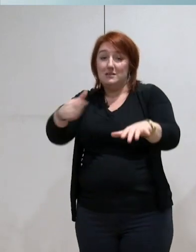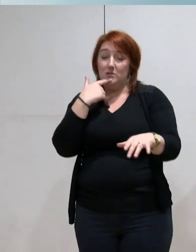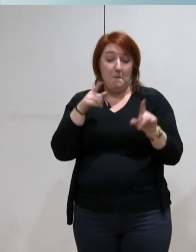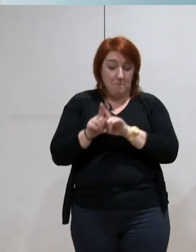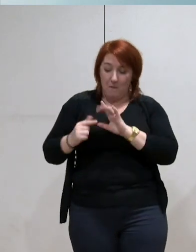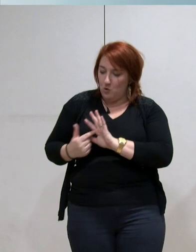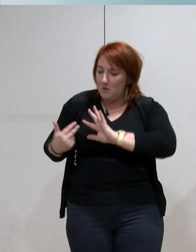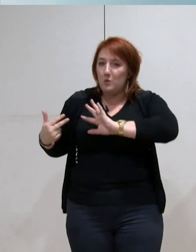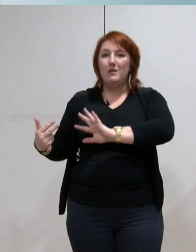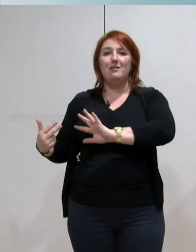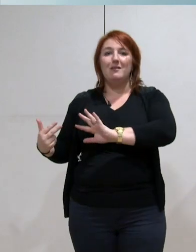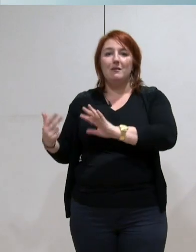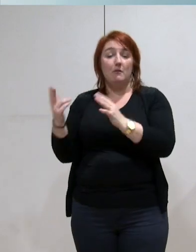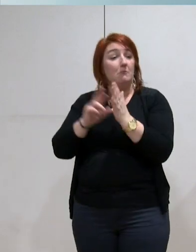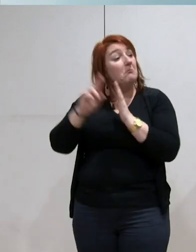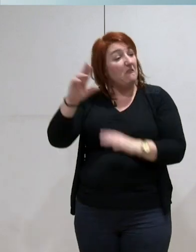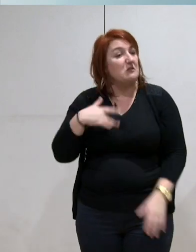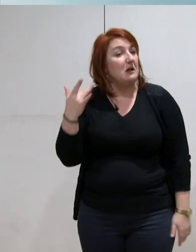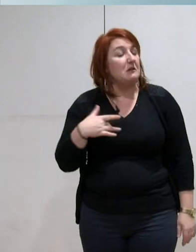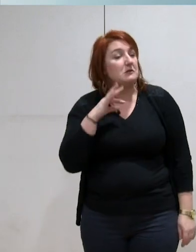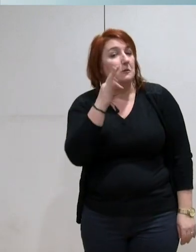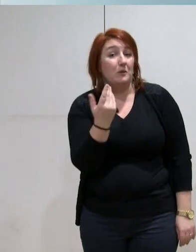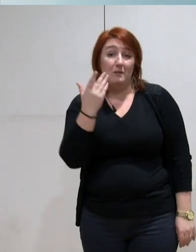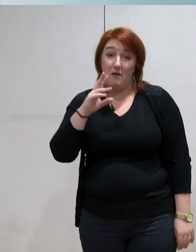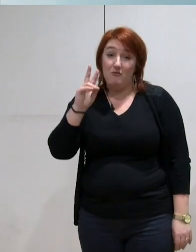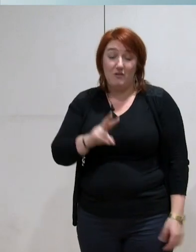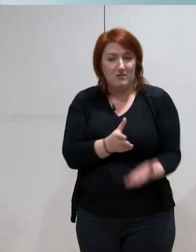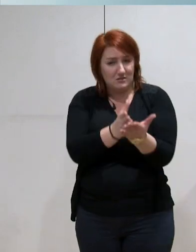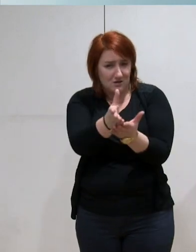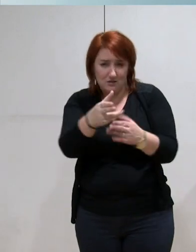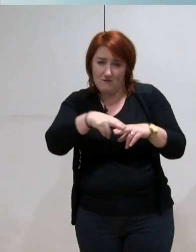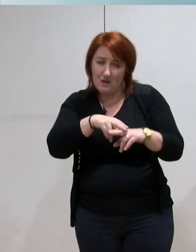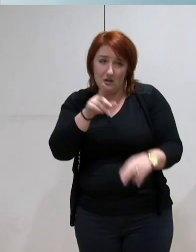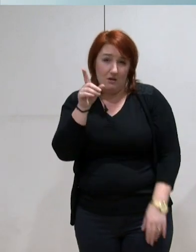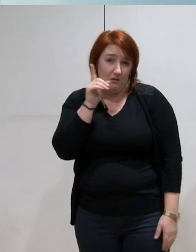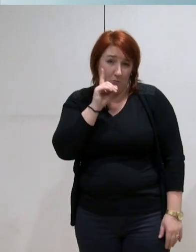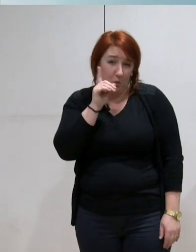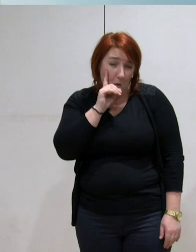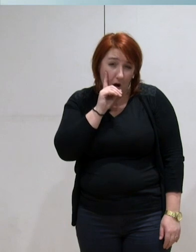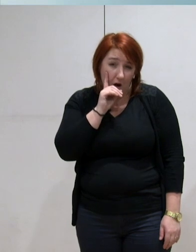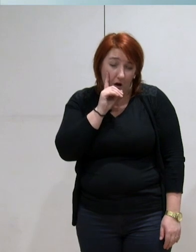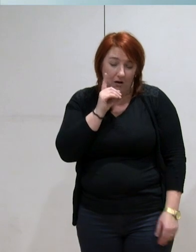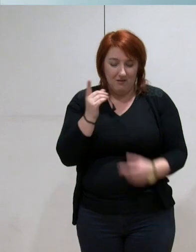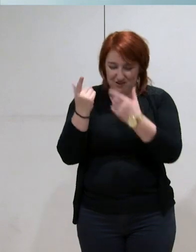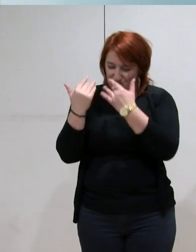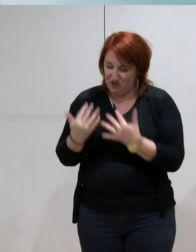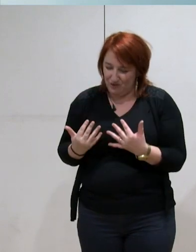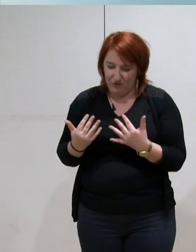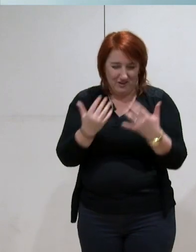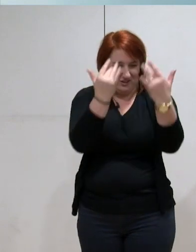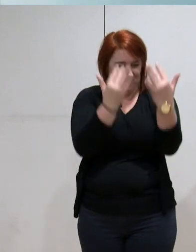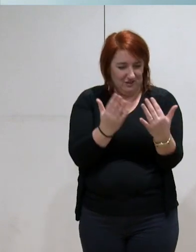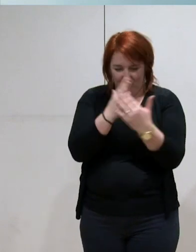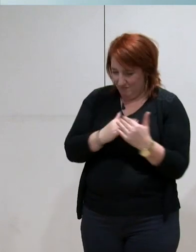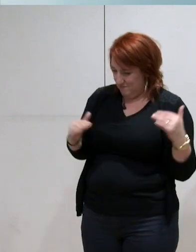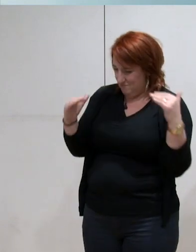2008 référence intéressante mais qui n'a pas beaucoup de sens sinon celui de ne pas dire que ce même chiffre l'encours de dette